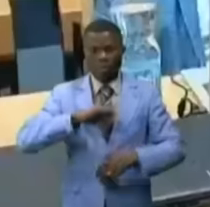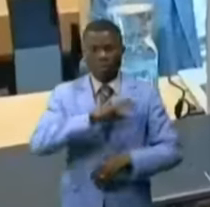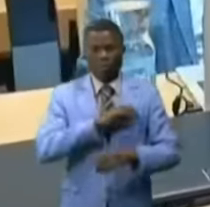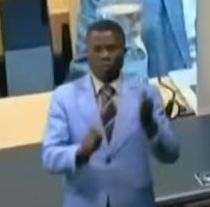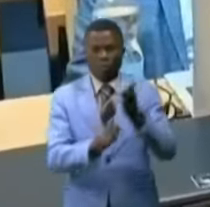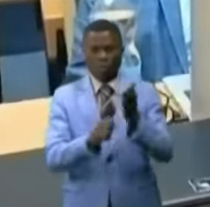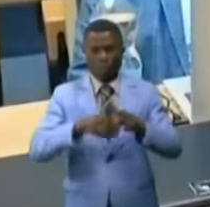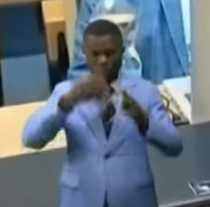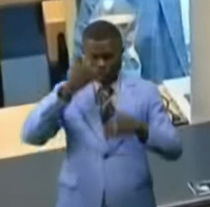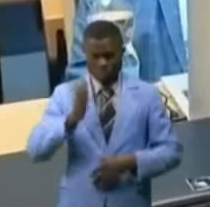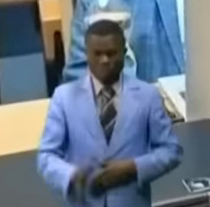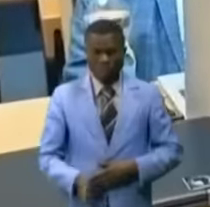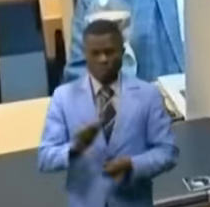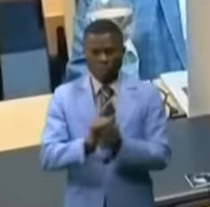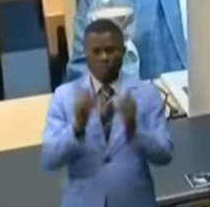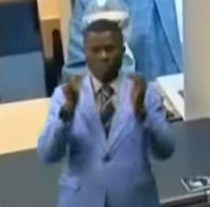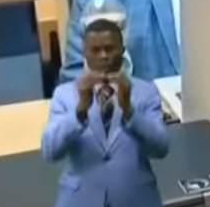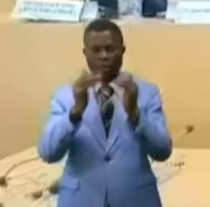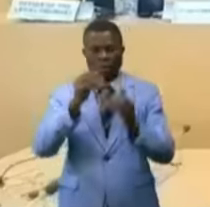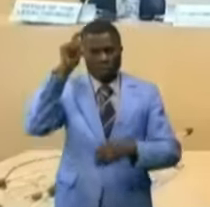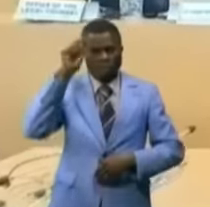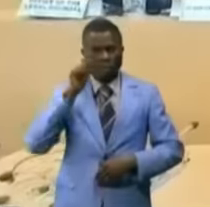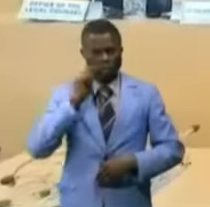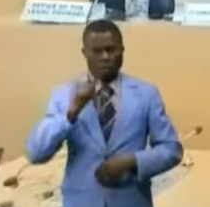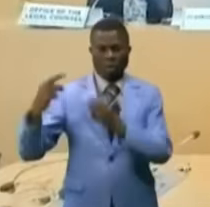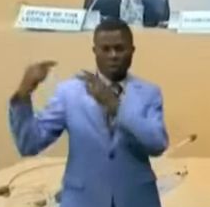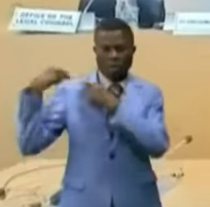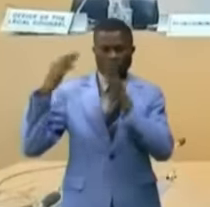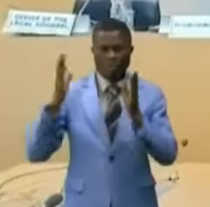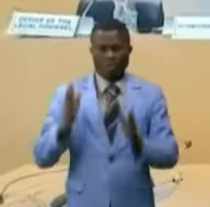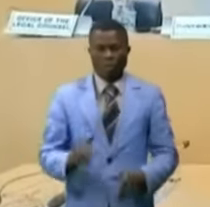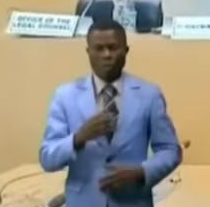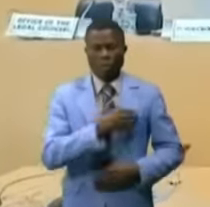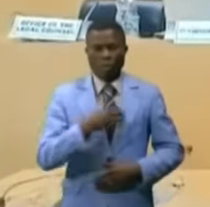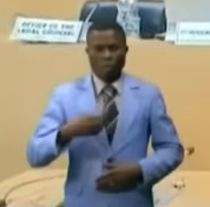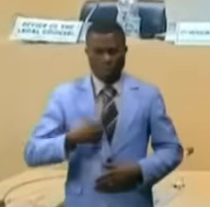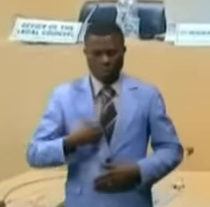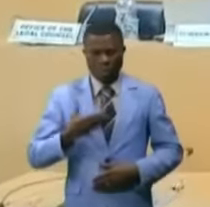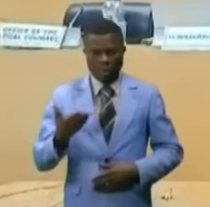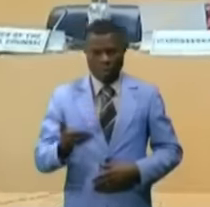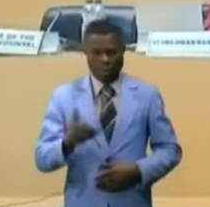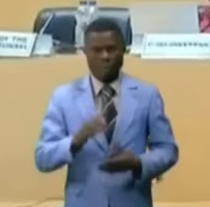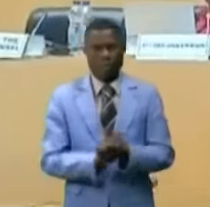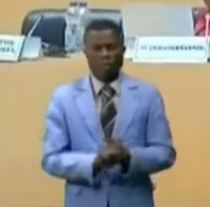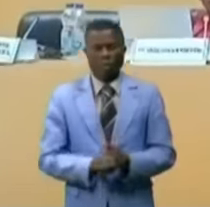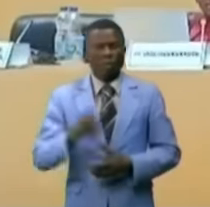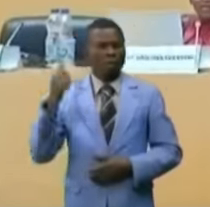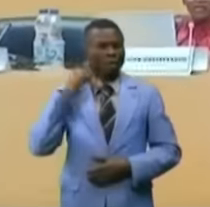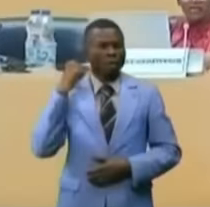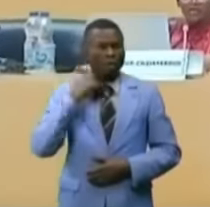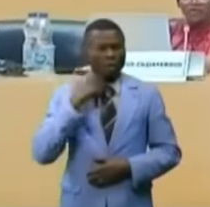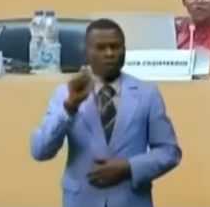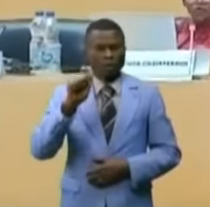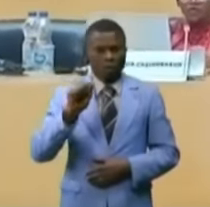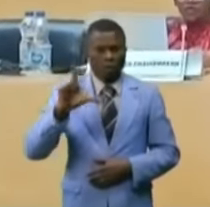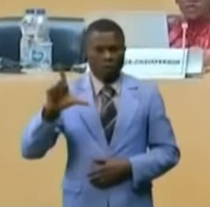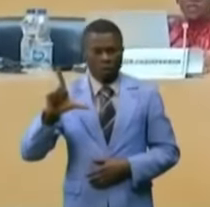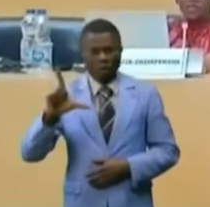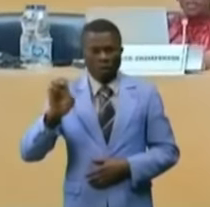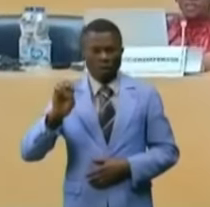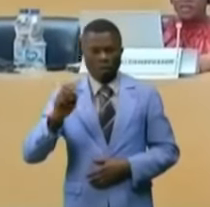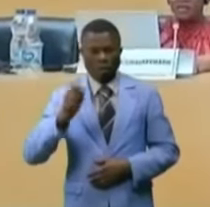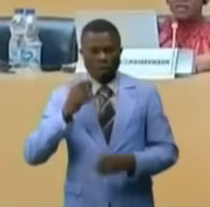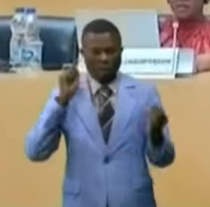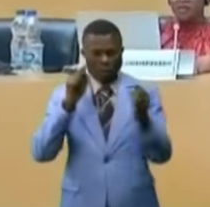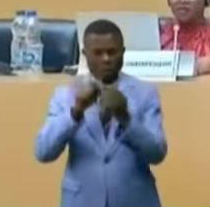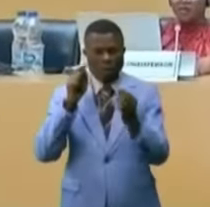technique spécialisé sur l'égalité des sexes et autonomisation de femmes, Dr. Angela Nakafeero, qui est revenue sur les